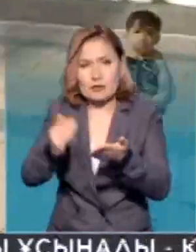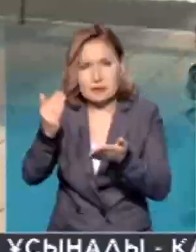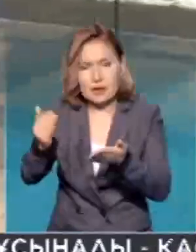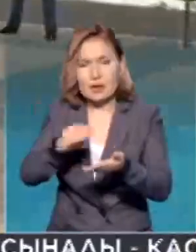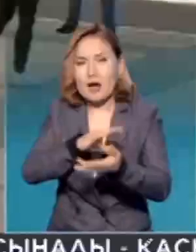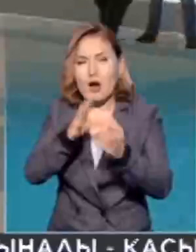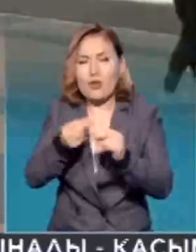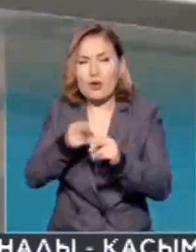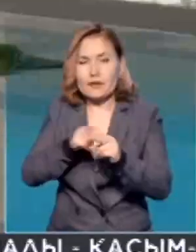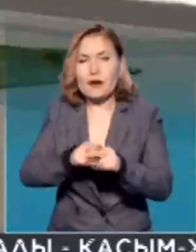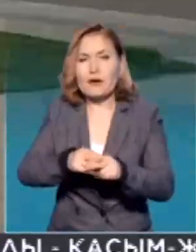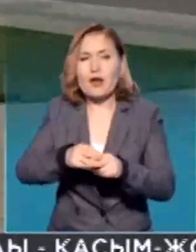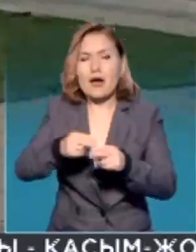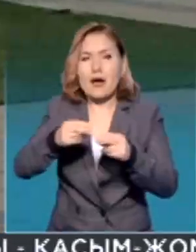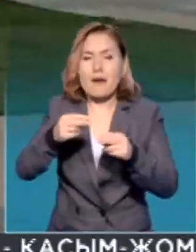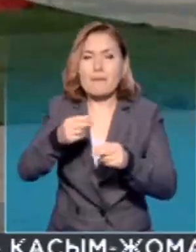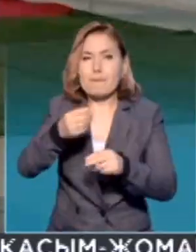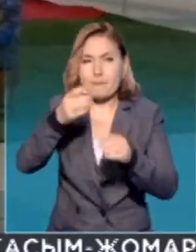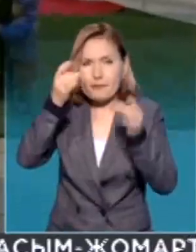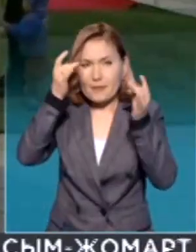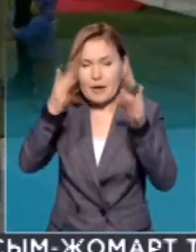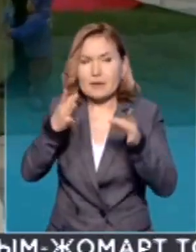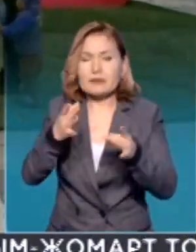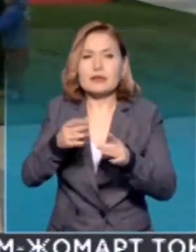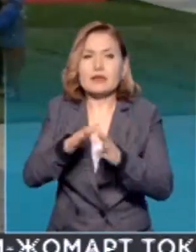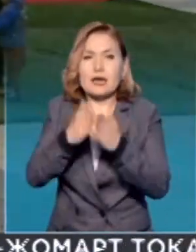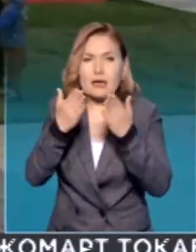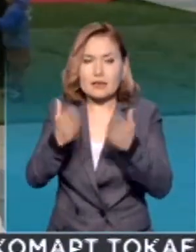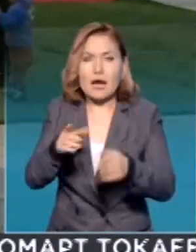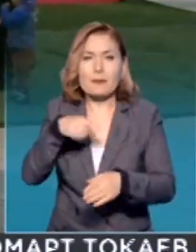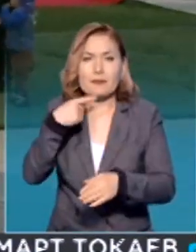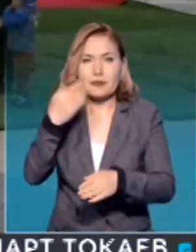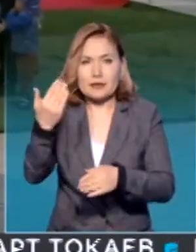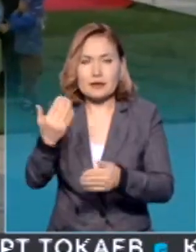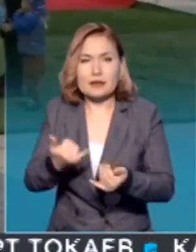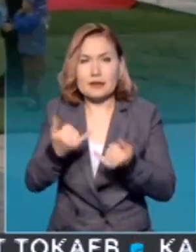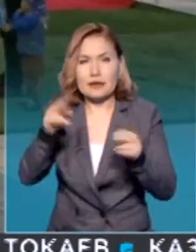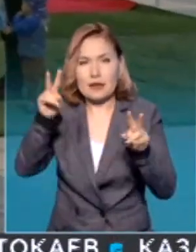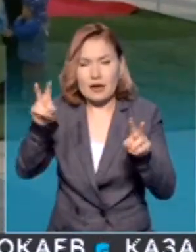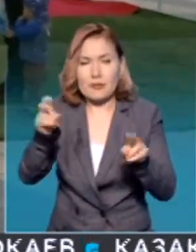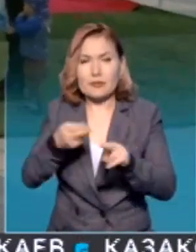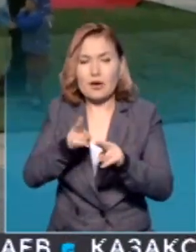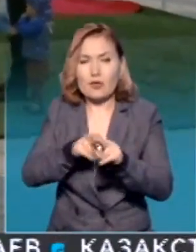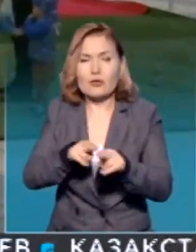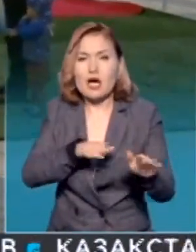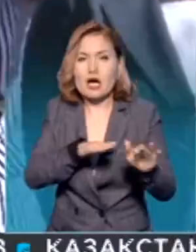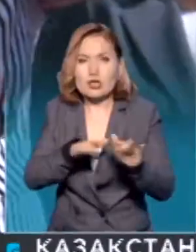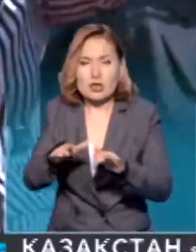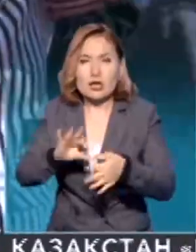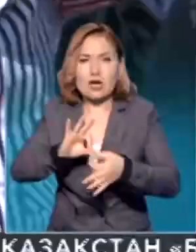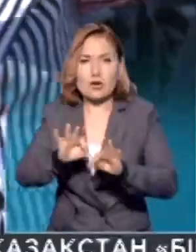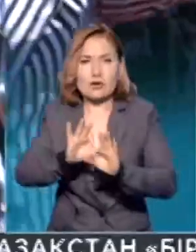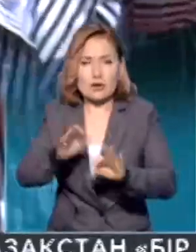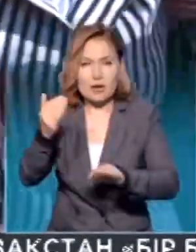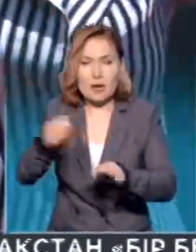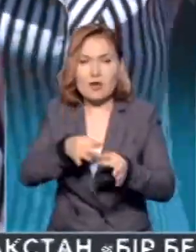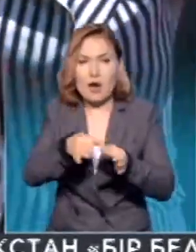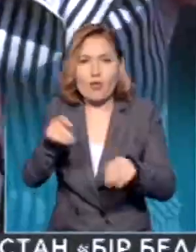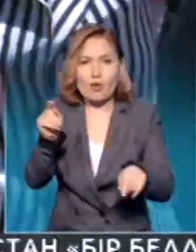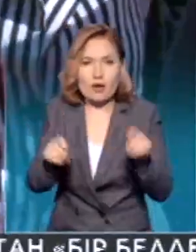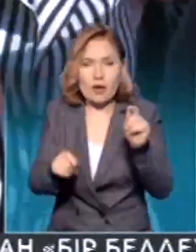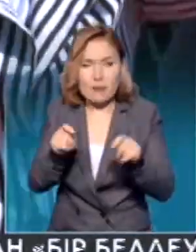бүгінгі шара мәдениет, кітап, білім, тіл деп аталады. Енді шараның өту барысына тоқталайын. Алдымен өңір-өңірден